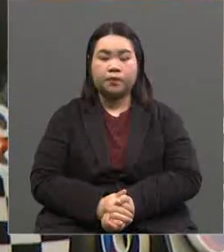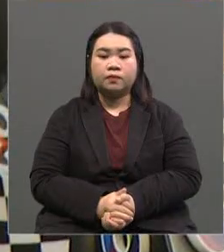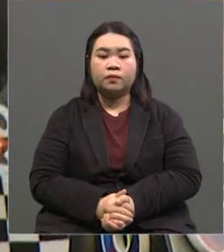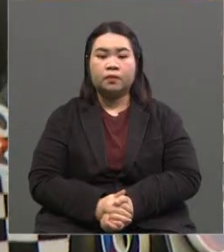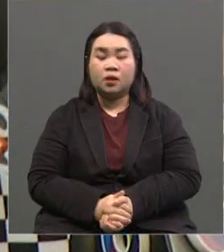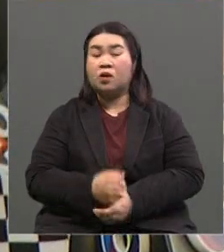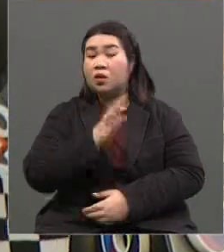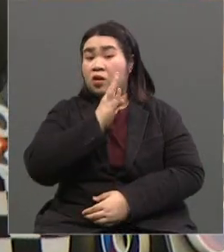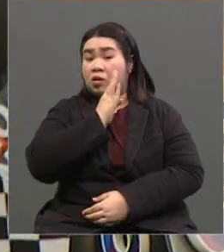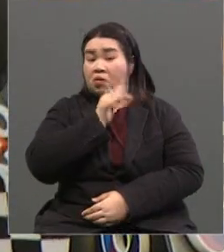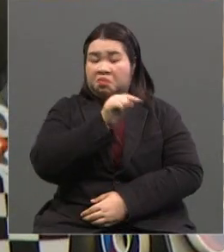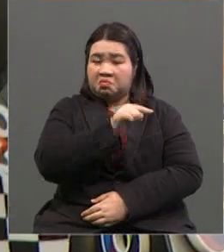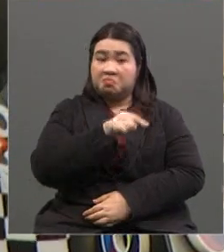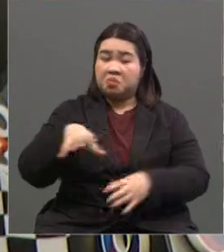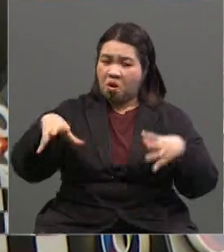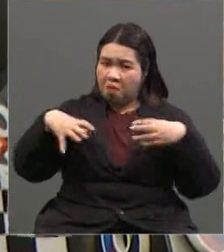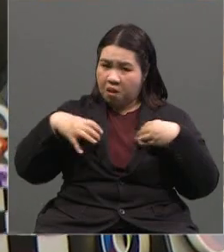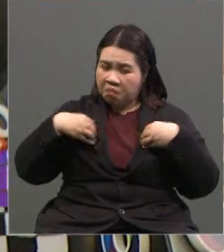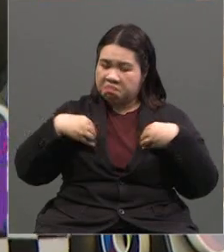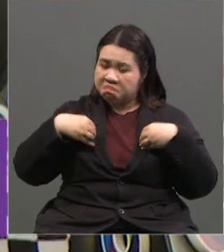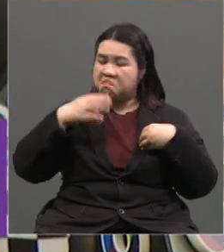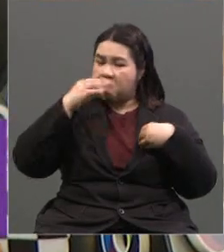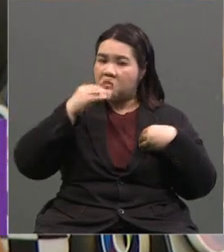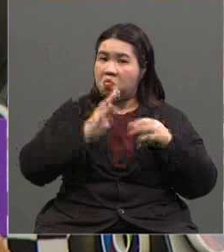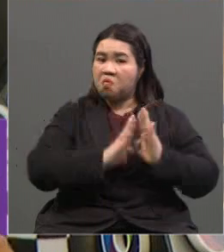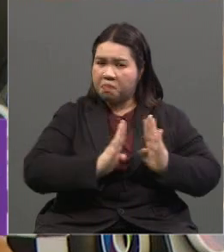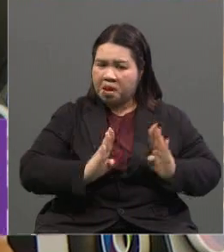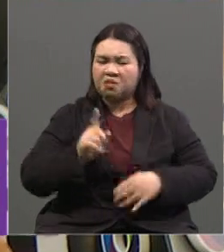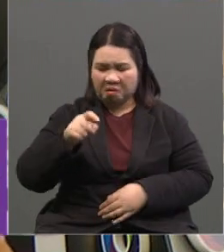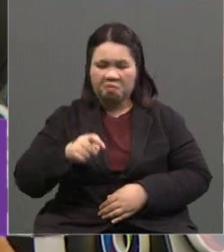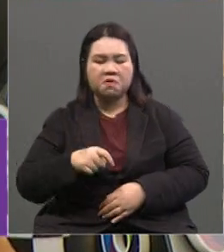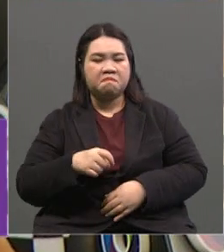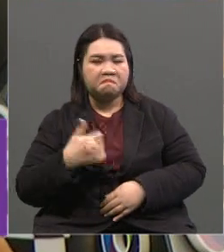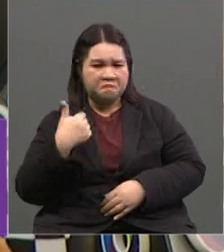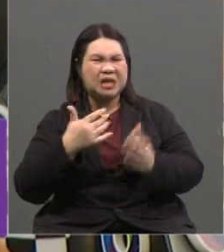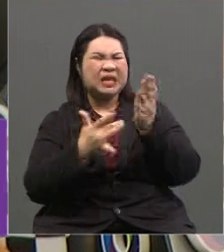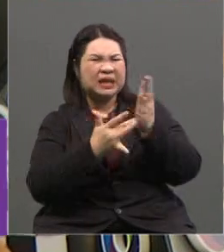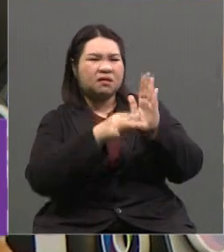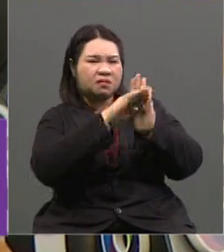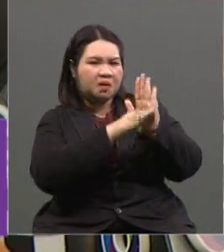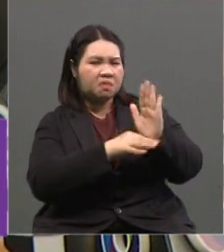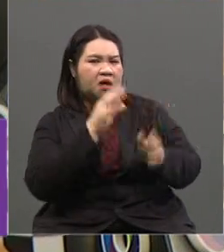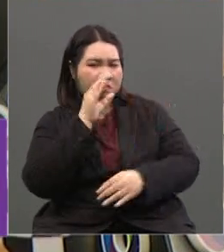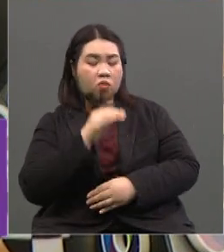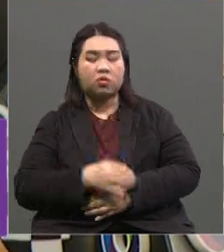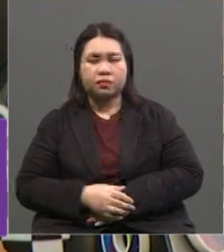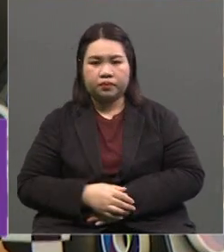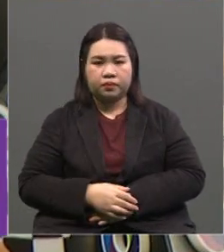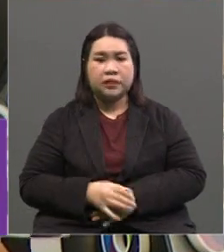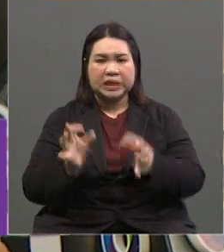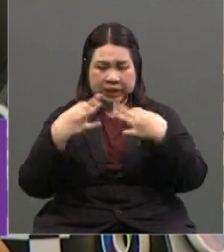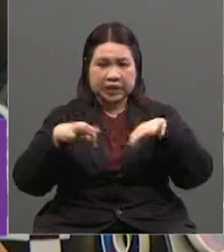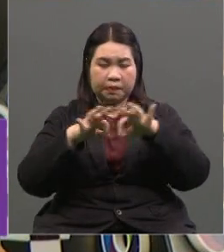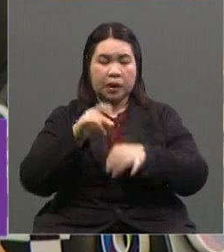การจะให้ผู้ต้องหาคนหนึ่งรับสารภาพเนี่ยนะมันต้องมีขั้นตอนนิดนึงนะก็ต้องให้เขาการที่เขาจะรับเนี่ยเขาต้องสบายใจนะ